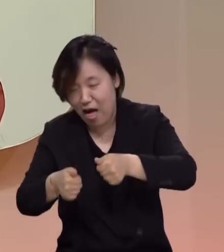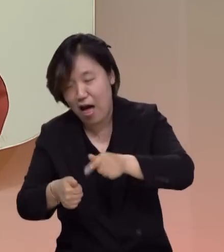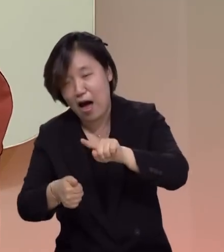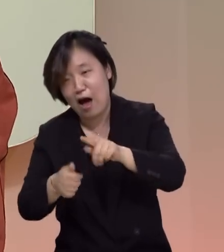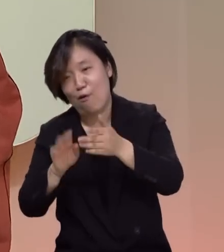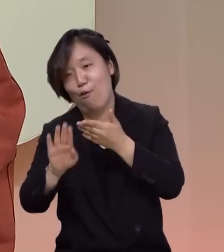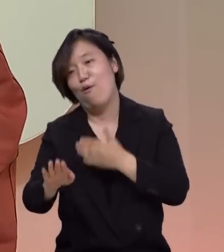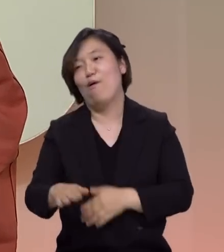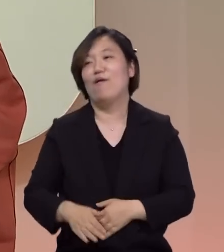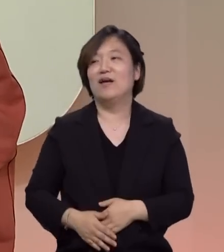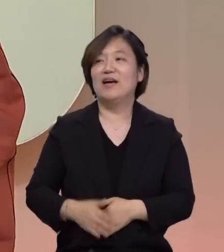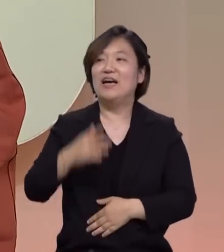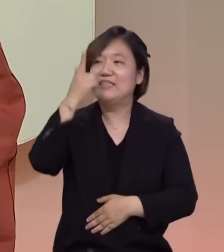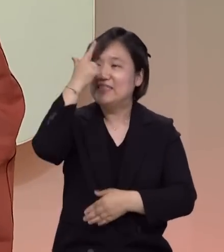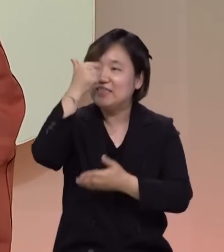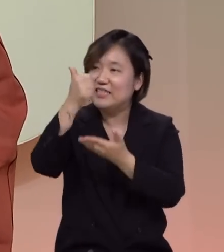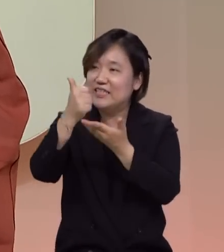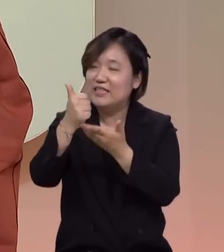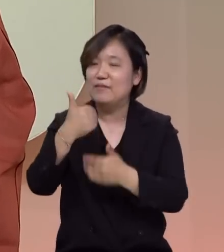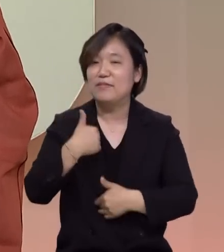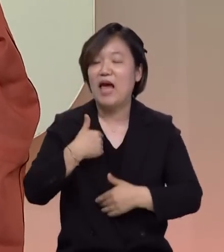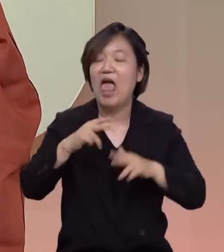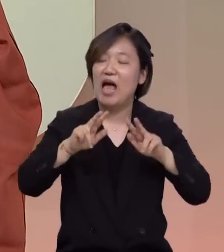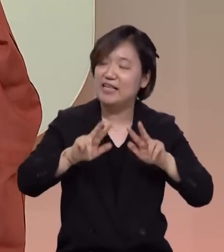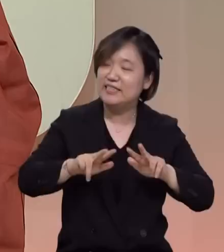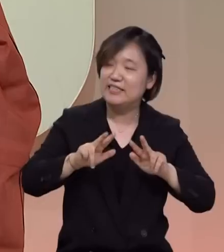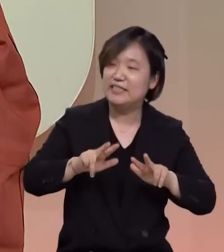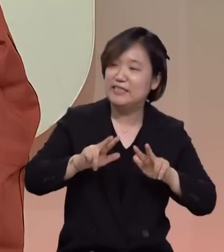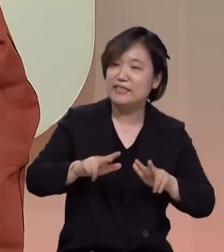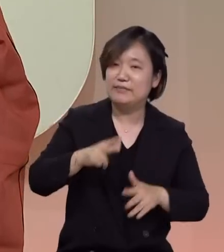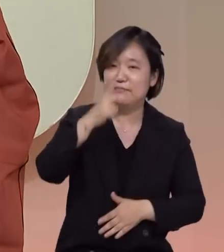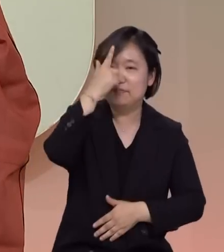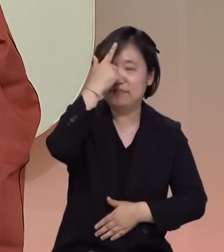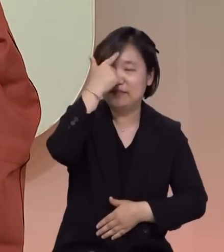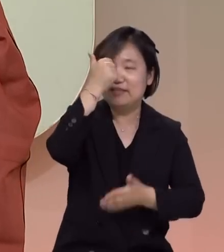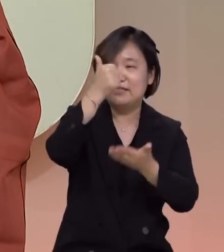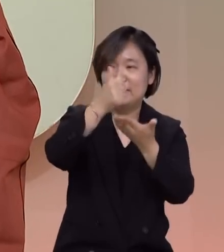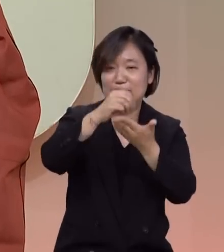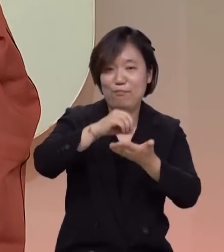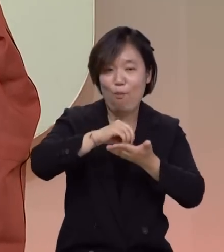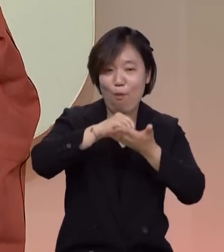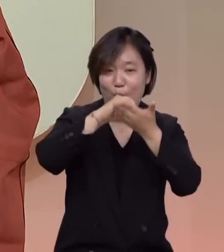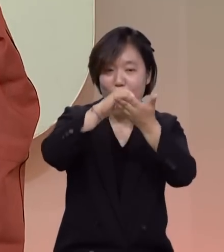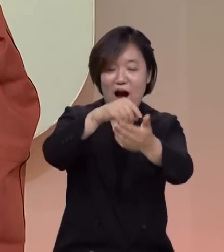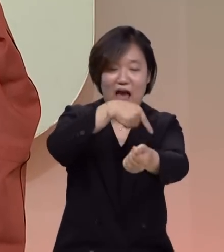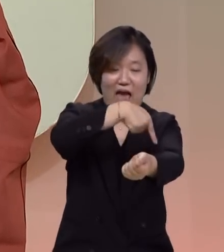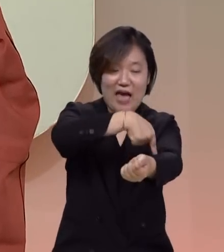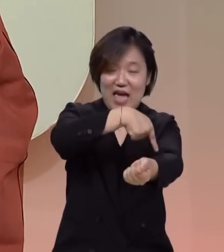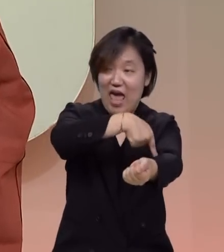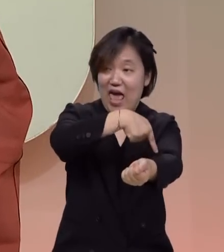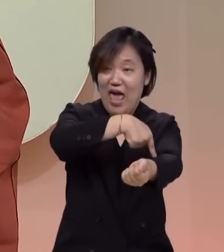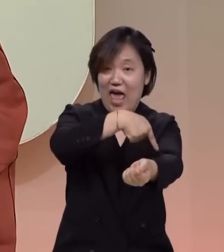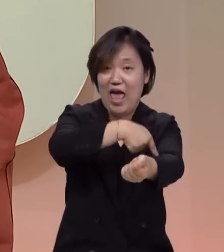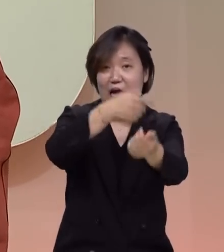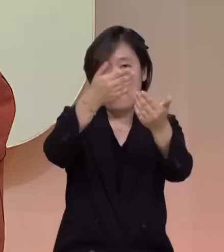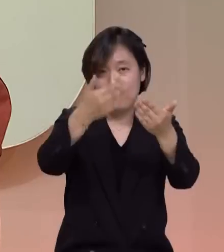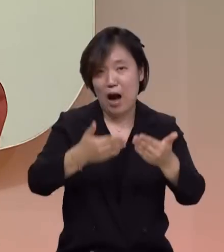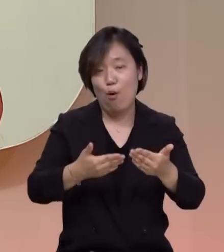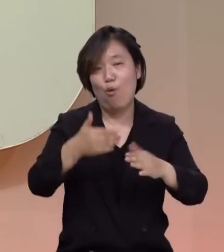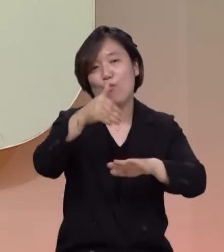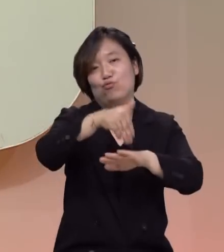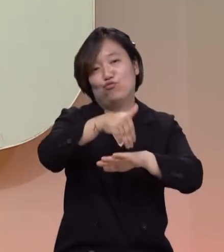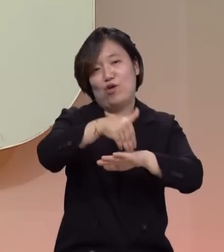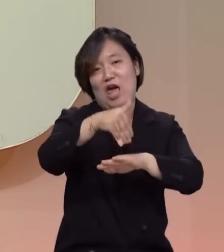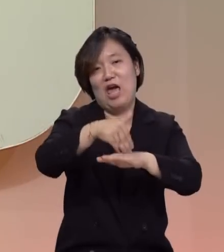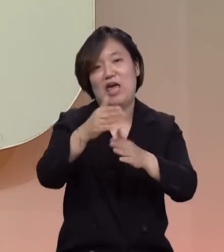제가 이제 갓 이제 제가 이제 개를 받고 수행을 시작하게